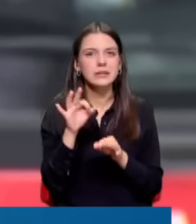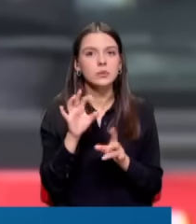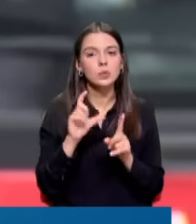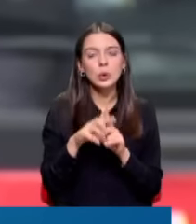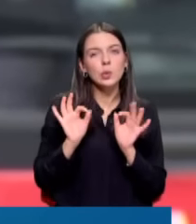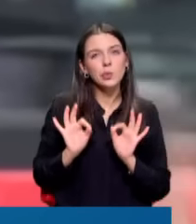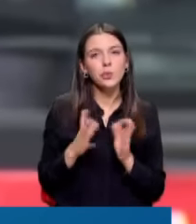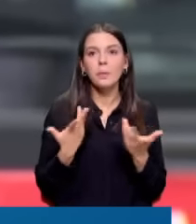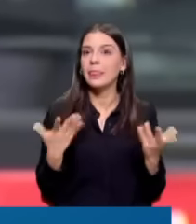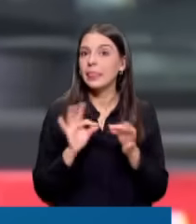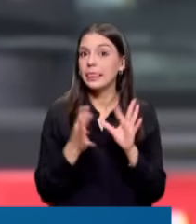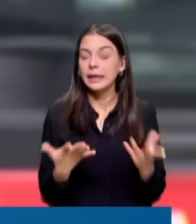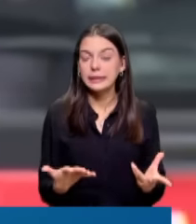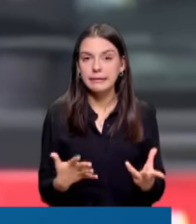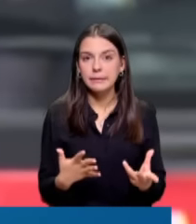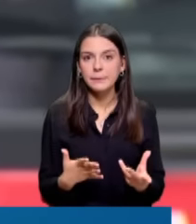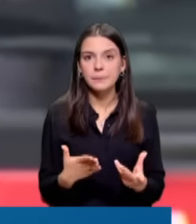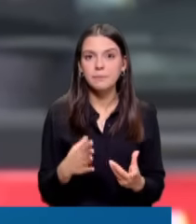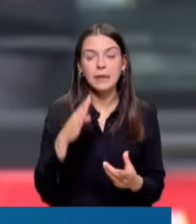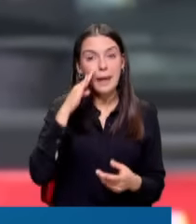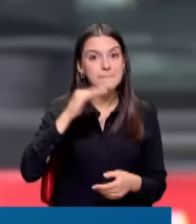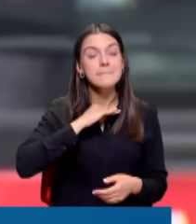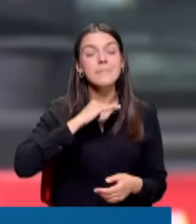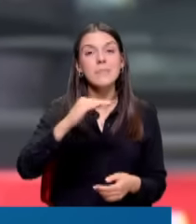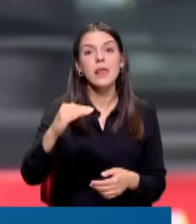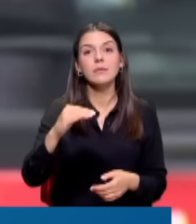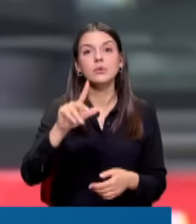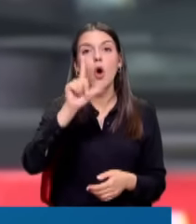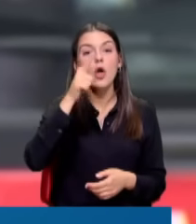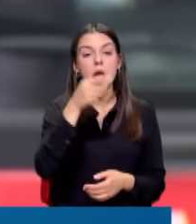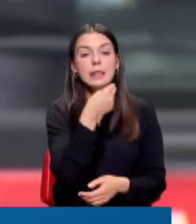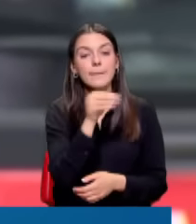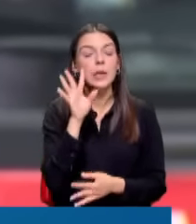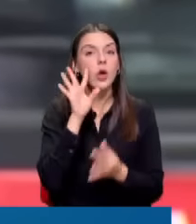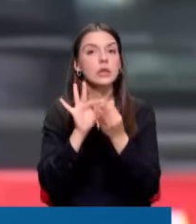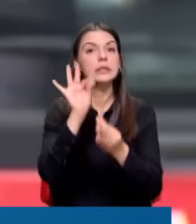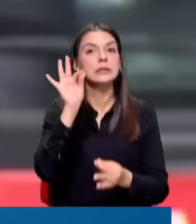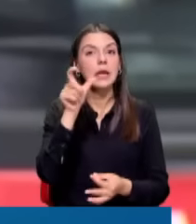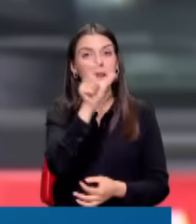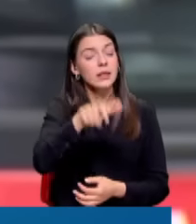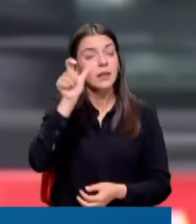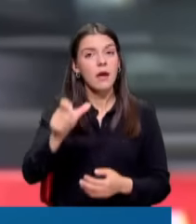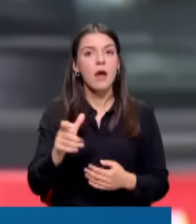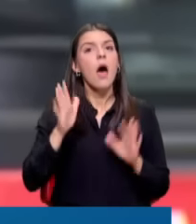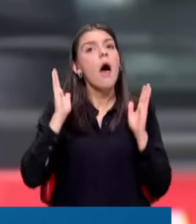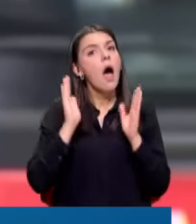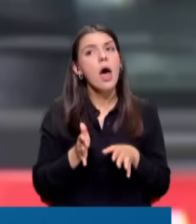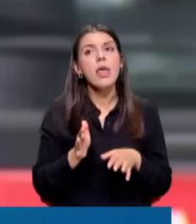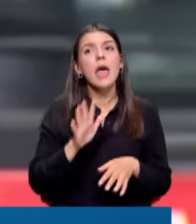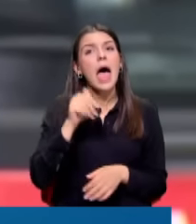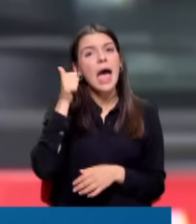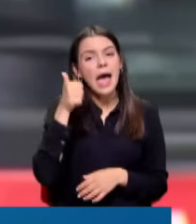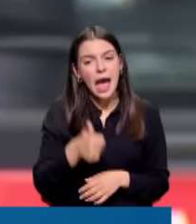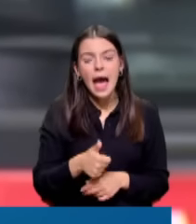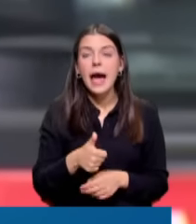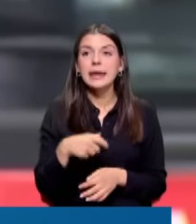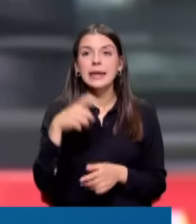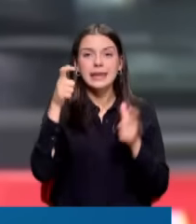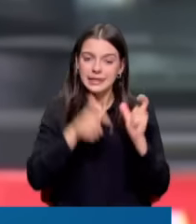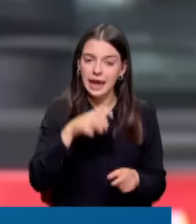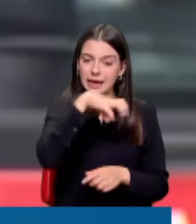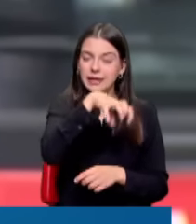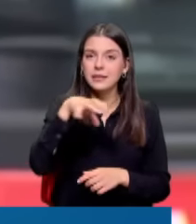nedir? Milletimize, 16 milyon insanımıza, hatta her yöresinde